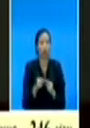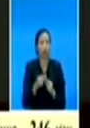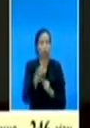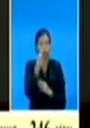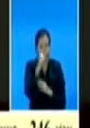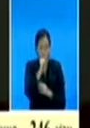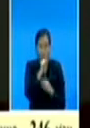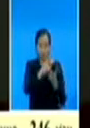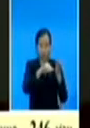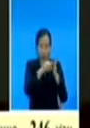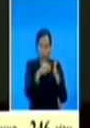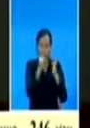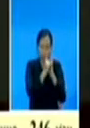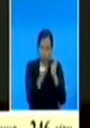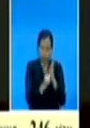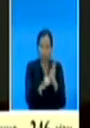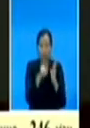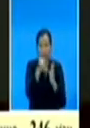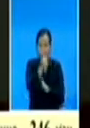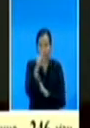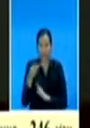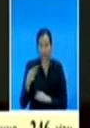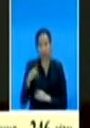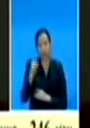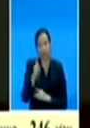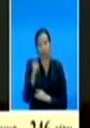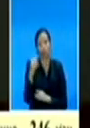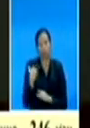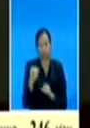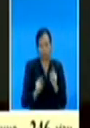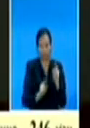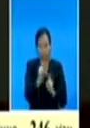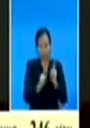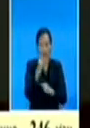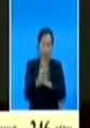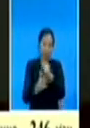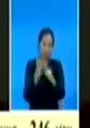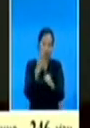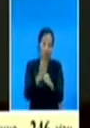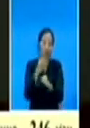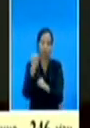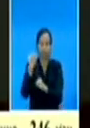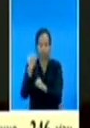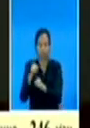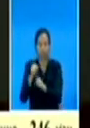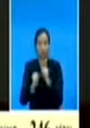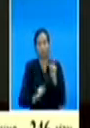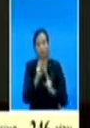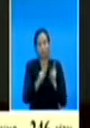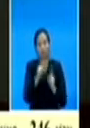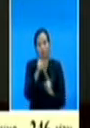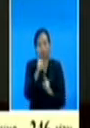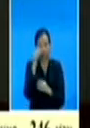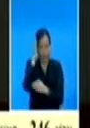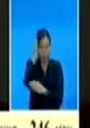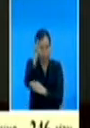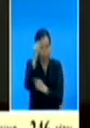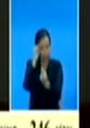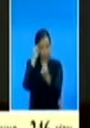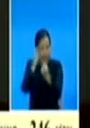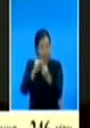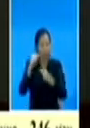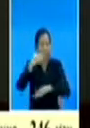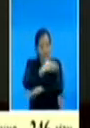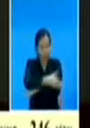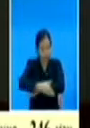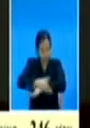ที่น้อยกว่าบางกระทรวงอย่างเช่นมุ่งไปที่กระทรวงศึกษาธิการนะครับแล้วก็อันนี้ก็เป็นจุดหนึ่งแต่ว่างบ